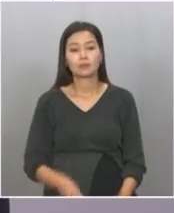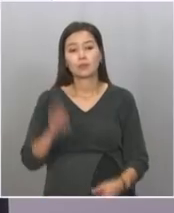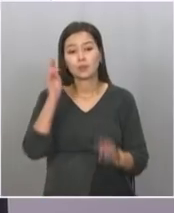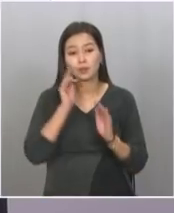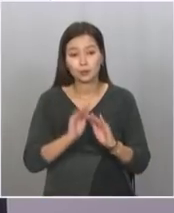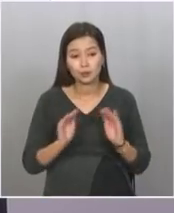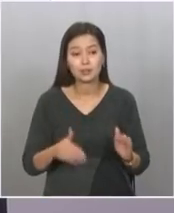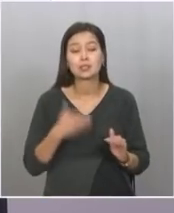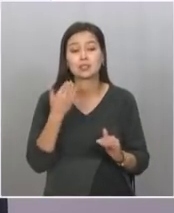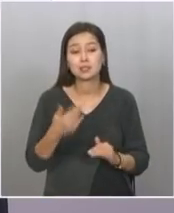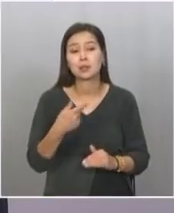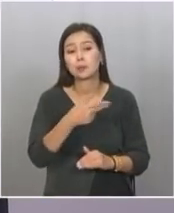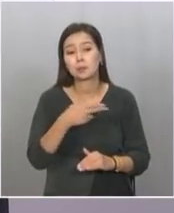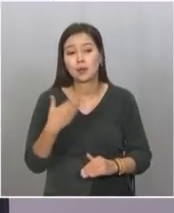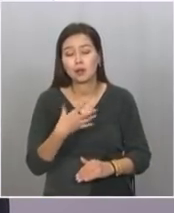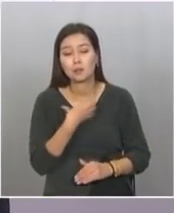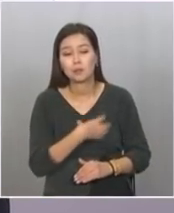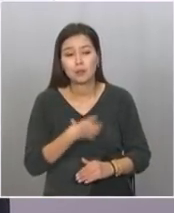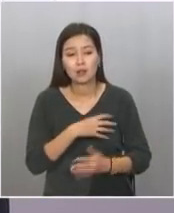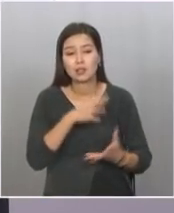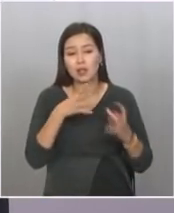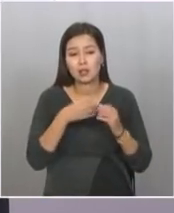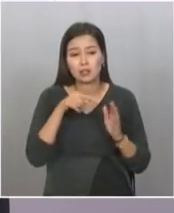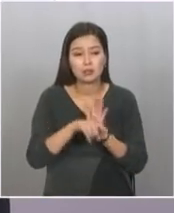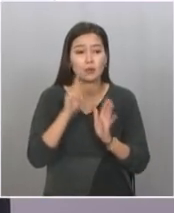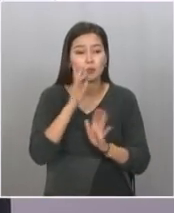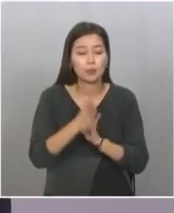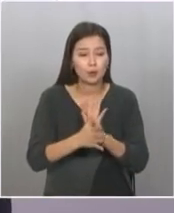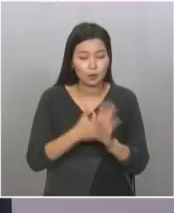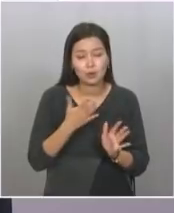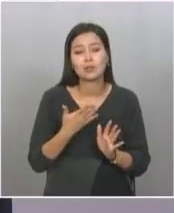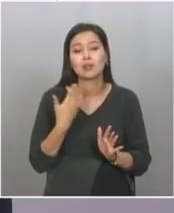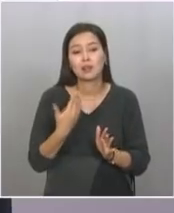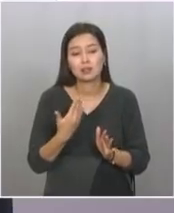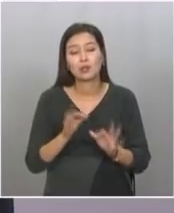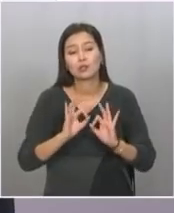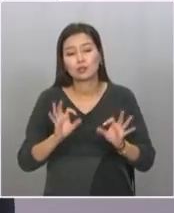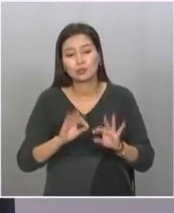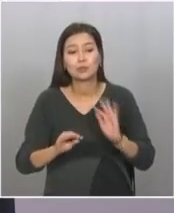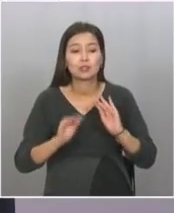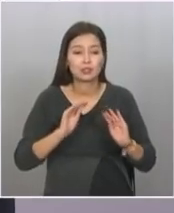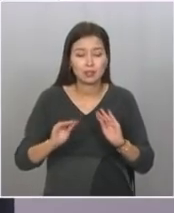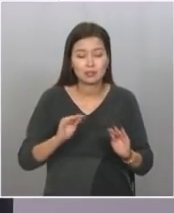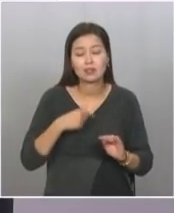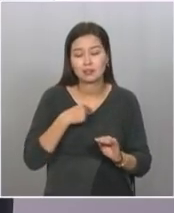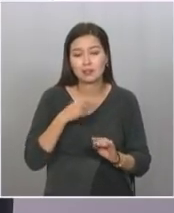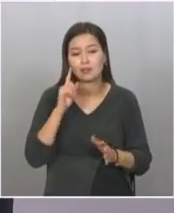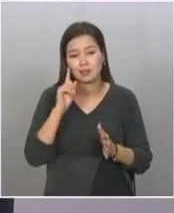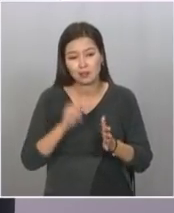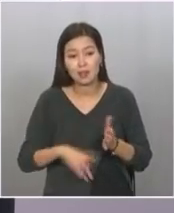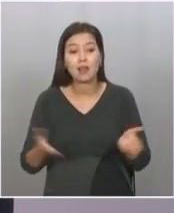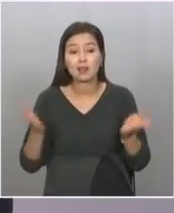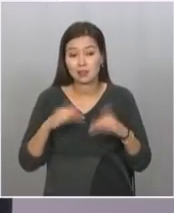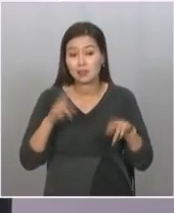Оқушылар, сіздер мәтін мазмұнын негізге ала отырып, тұжырым жасады деген сенімдемін. Ендеше бірге тексерейік.